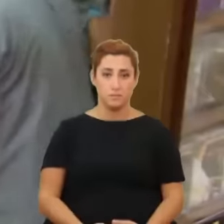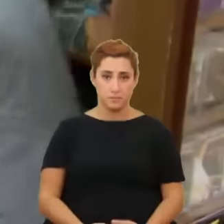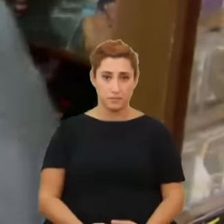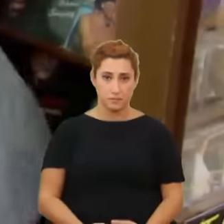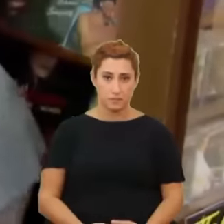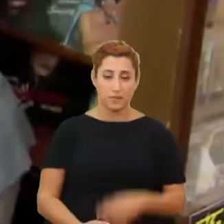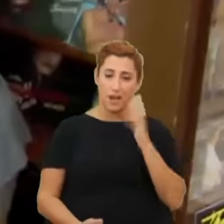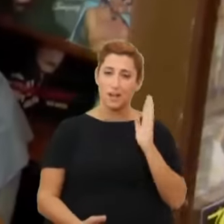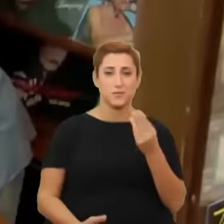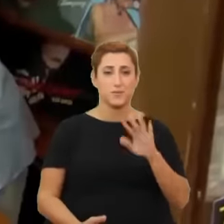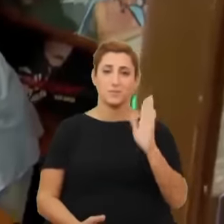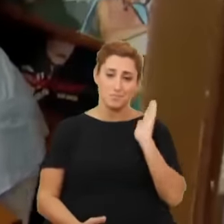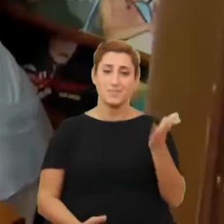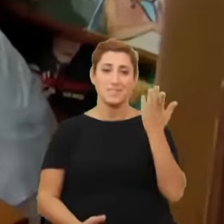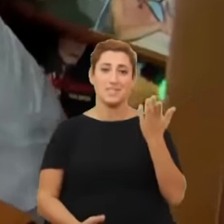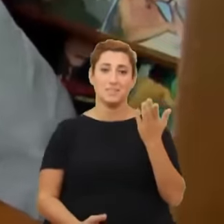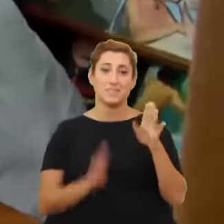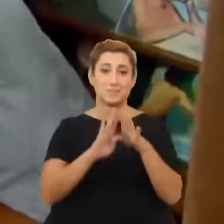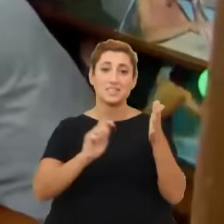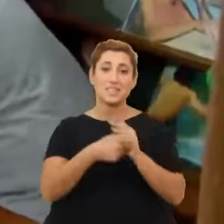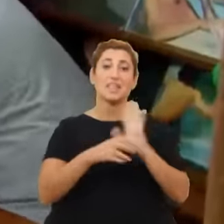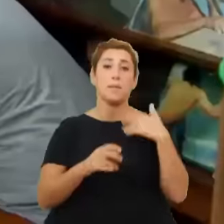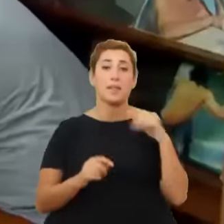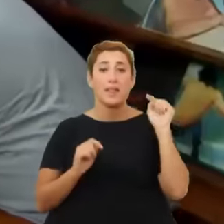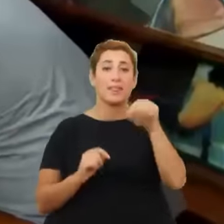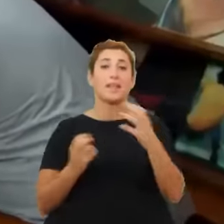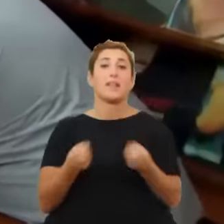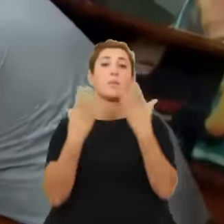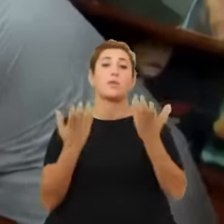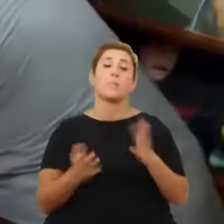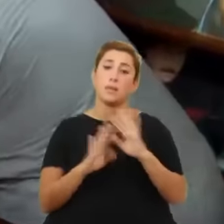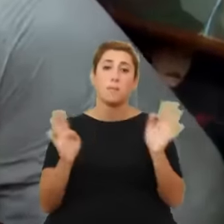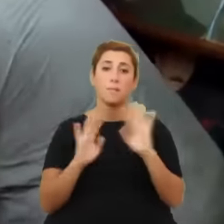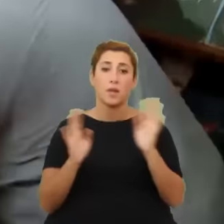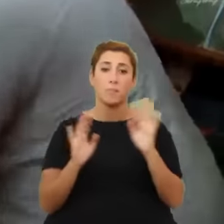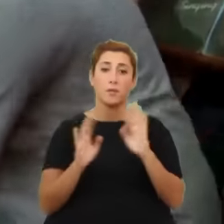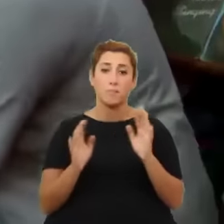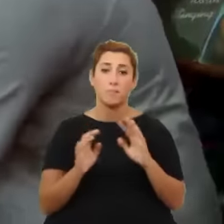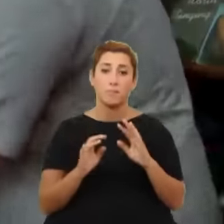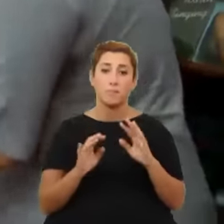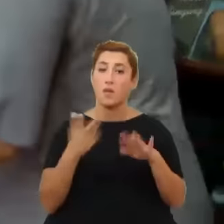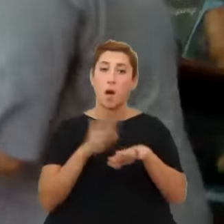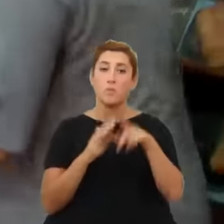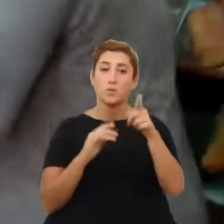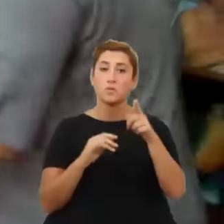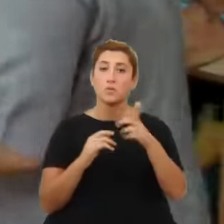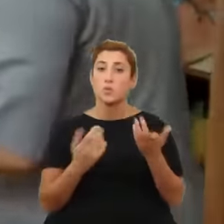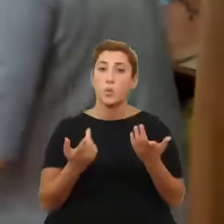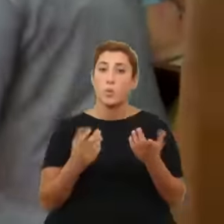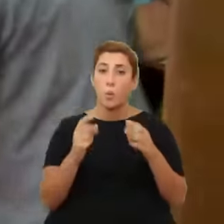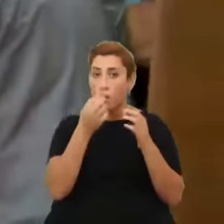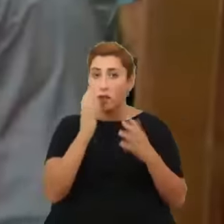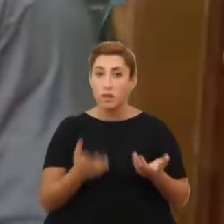be koçum. Ya. Ah be koçum. Ay. Ah be koçum kapıyı kilitlemeden yetişemedik ki. Ay. Tamam, ay. Tamam tamam tamam. Ne yapıyorsun? Şunu kulağı mı? Ne